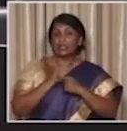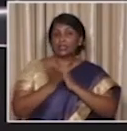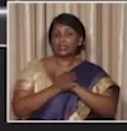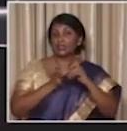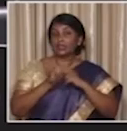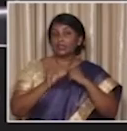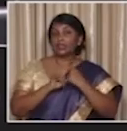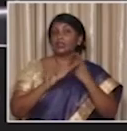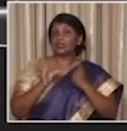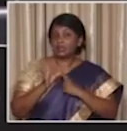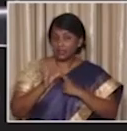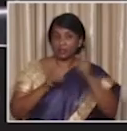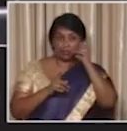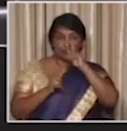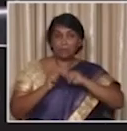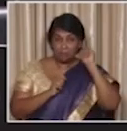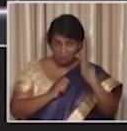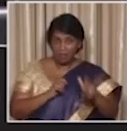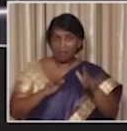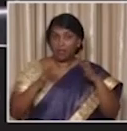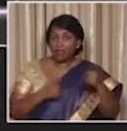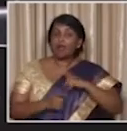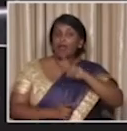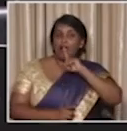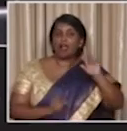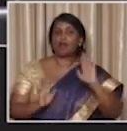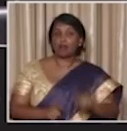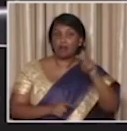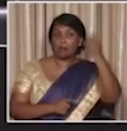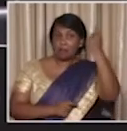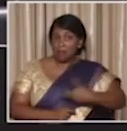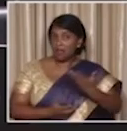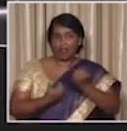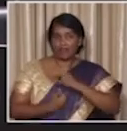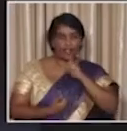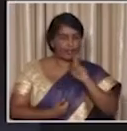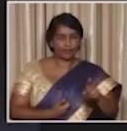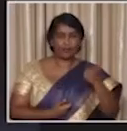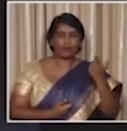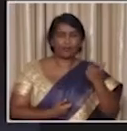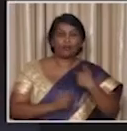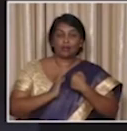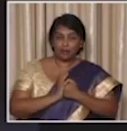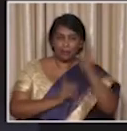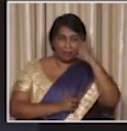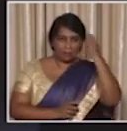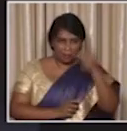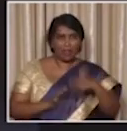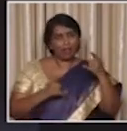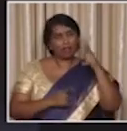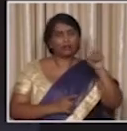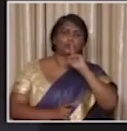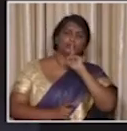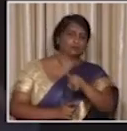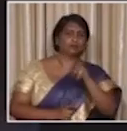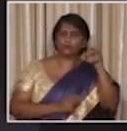සභාපතිවරයා එතුමාට වැටුපක් ලැබෙනවද නැද්ද කියන එක එතුමාගෙන් අහන්න ඕන කියලා මම ඔබතුමා ගන්නවා කියලා කිව්වේ නෑ ඒ ඔබතුමාට ගෞරවයක් කියලා ඔබතුමා පරි ගන්නවද නැද්ද කියන එක ඔබතුමා කියන්නේ